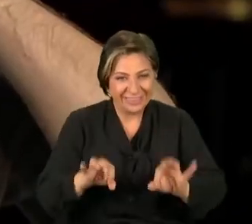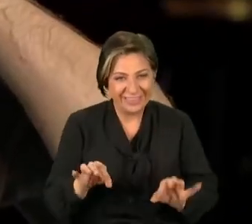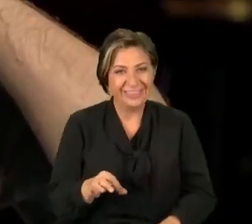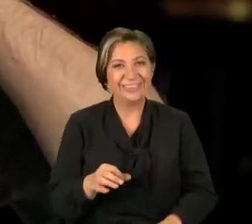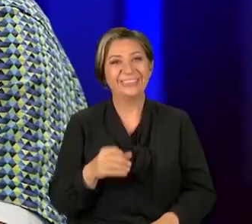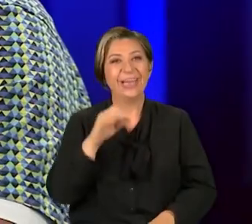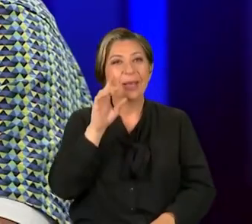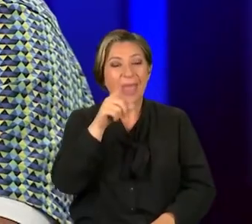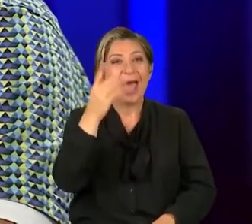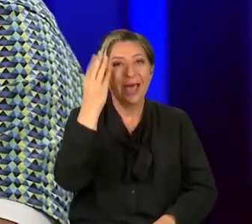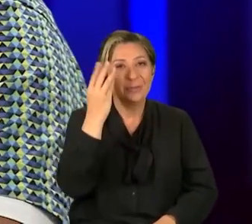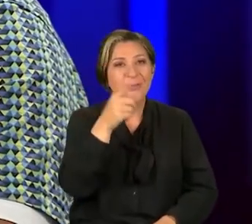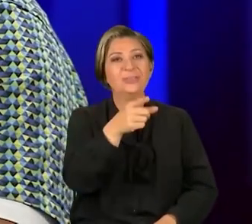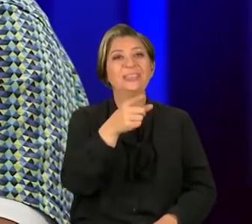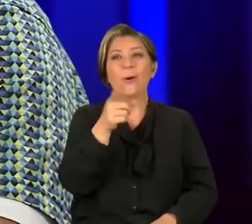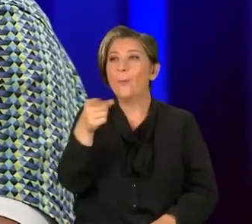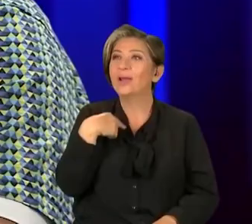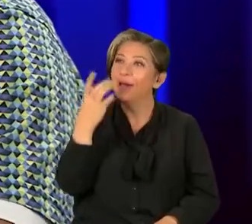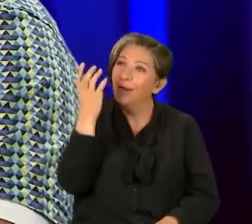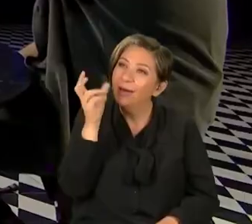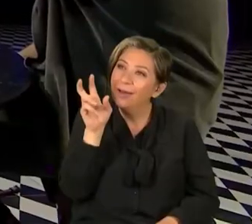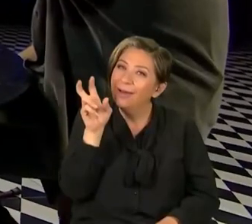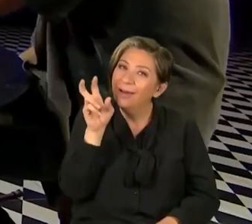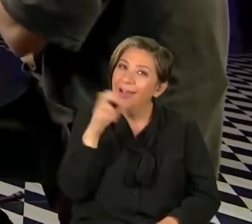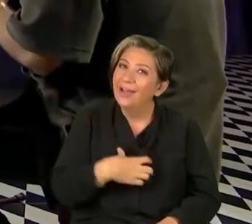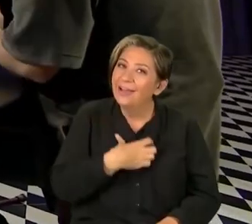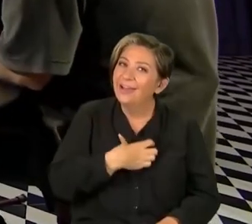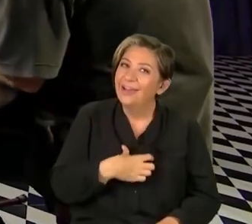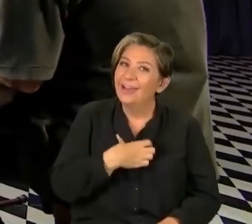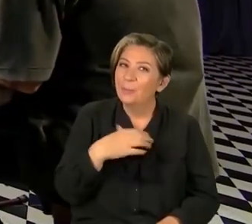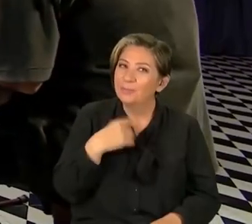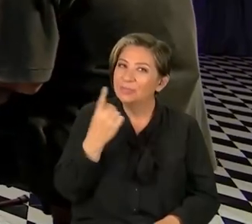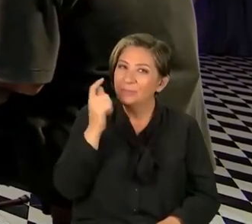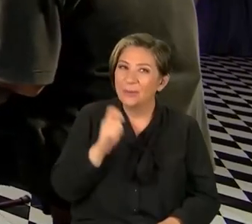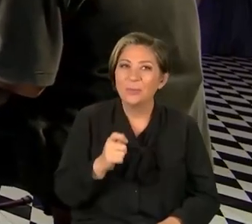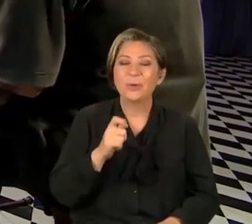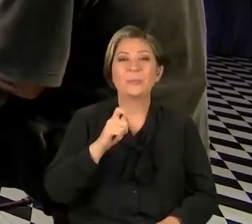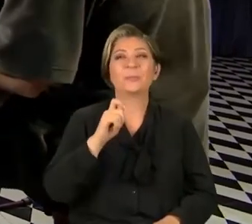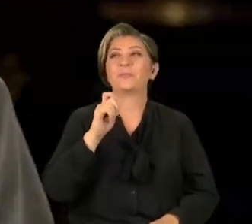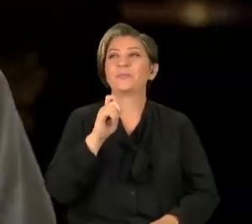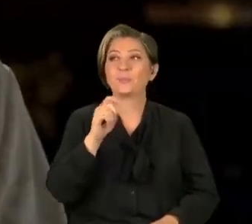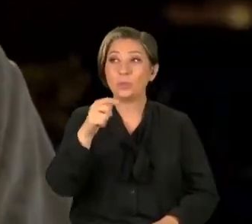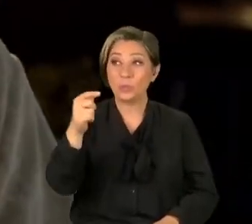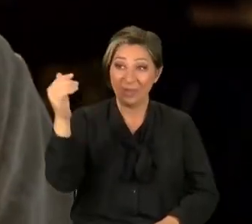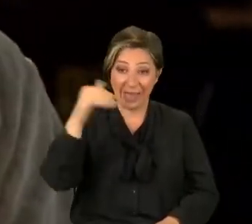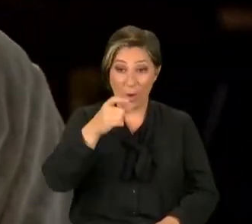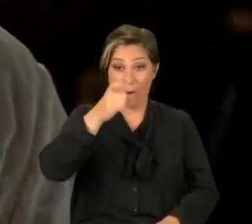Hayır sürekli sen anlıyorsun ama o bana endişeli bir suratla bakıyor bir dakika bana bir şey mi yapıyor diye ama